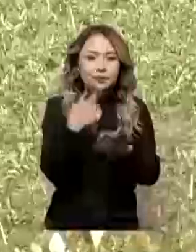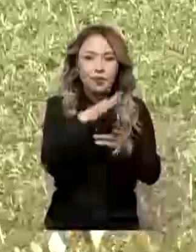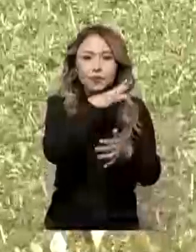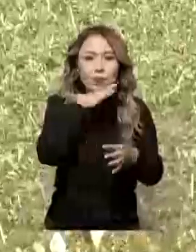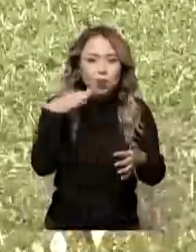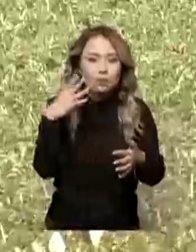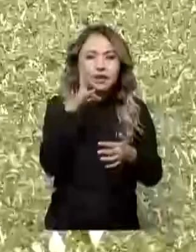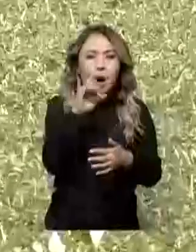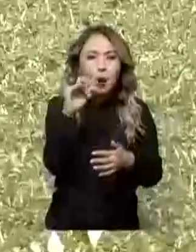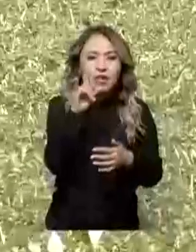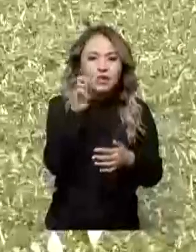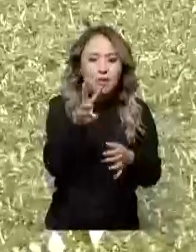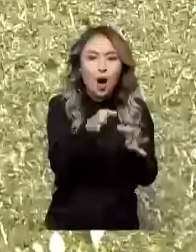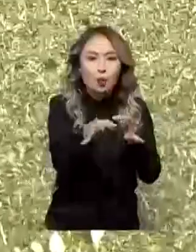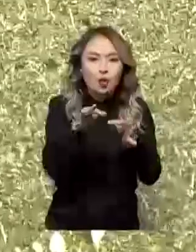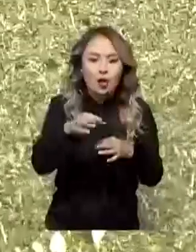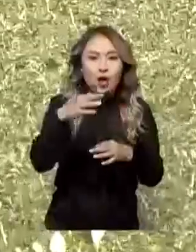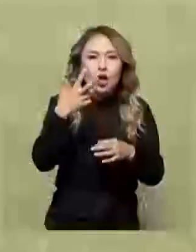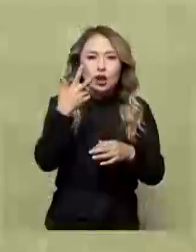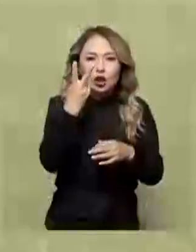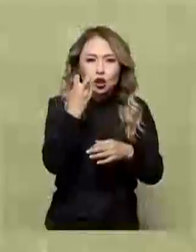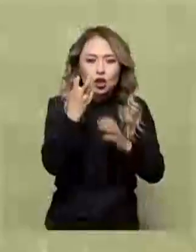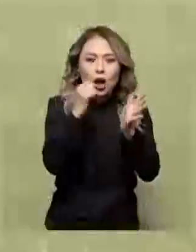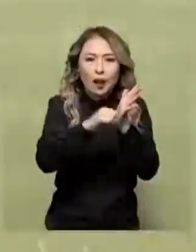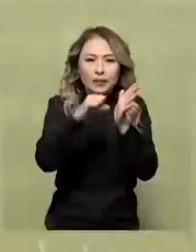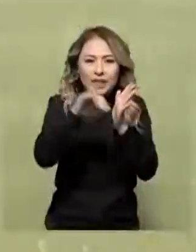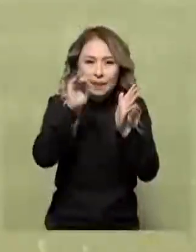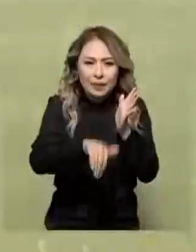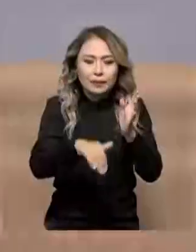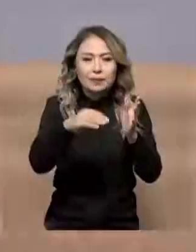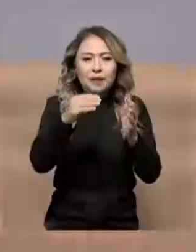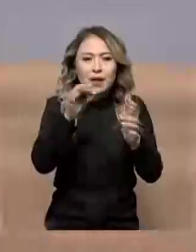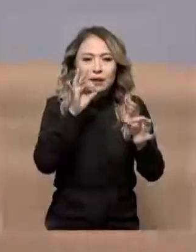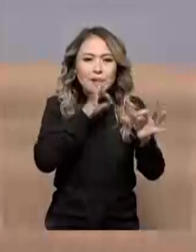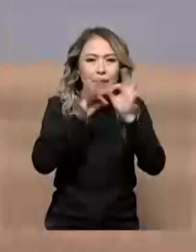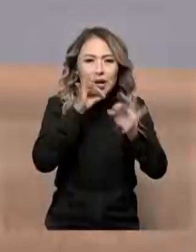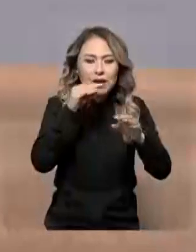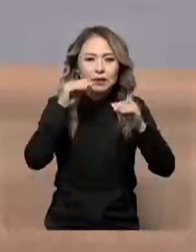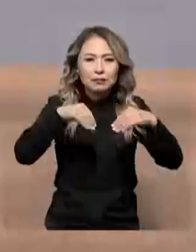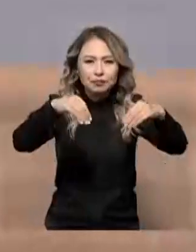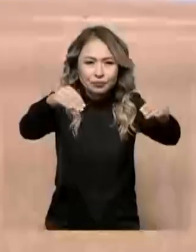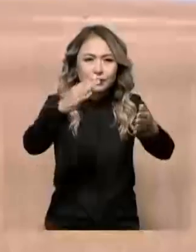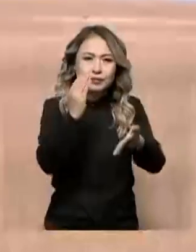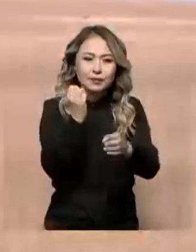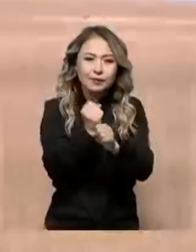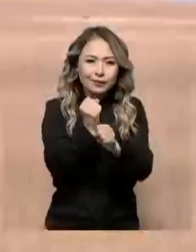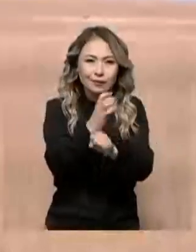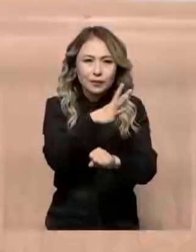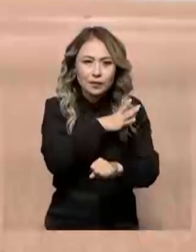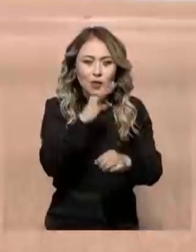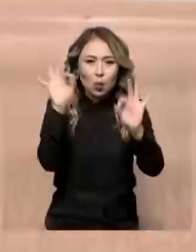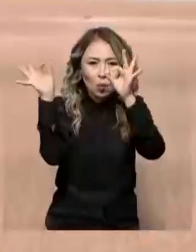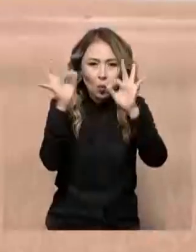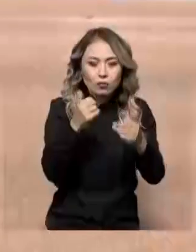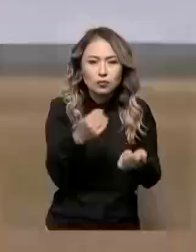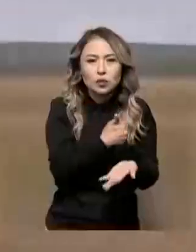жатыр. Наурызым ауданы бойынша биыл 260 мың гектарға дәнді дақылдар себілді. Зиянкестер залал келтірмесе, диқандардың күзде жақсы